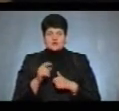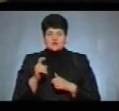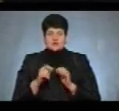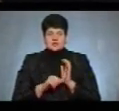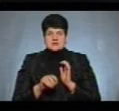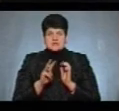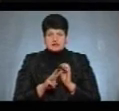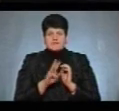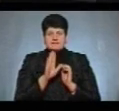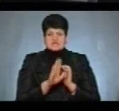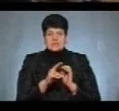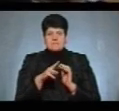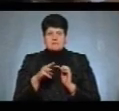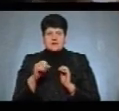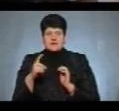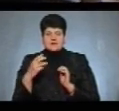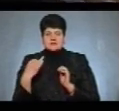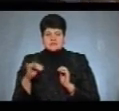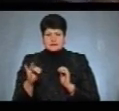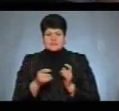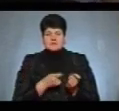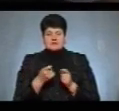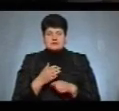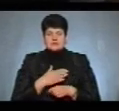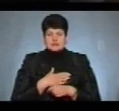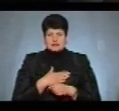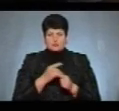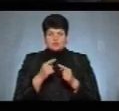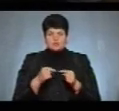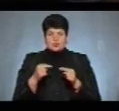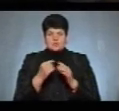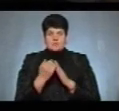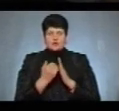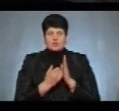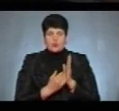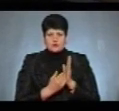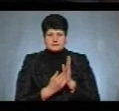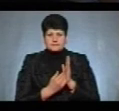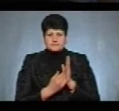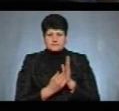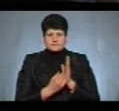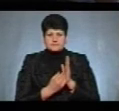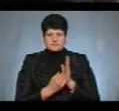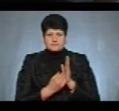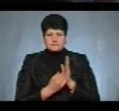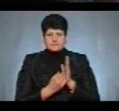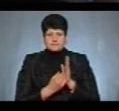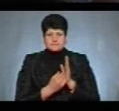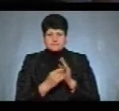163 Василь Михальський. Доставили нам уточнений протокол. Відповідно,